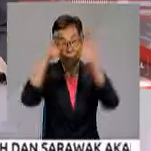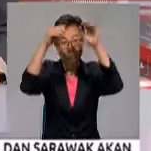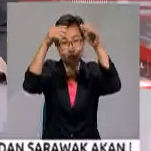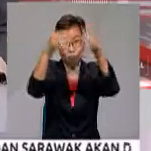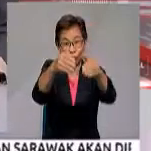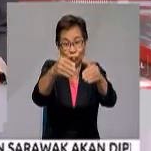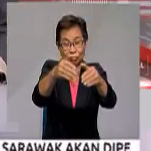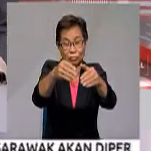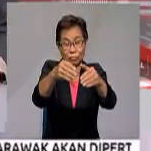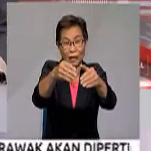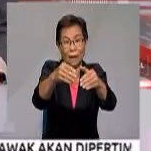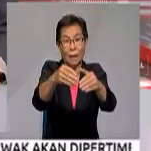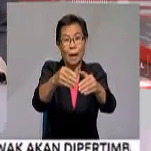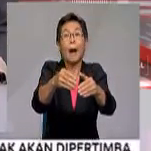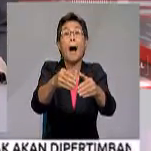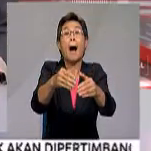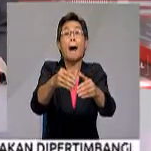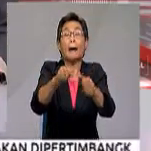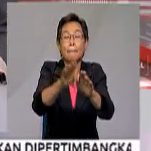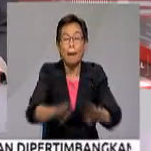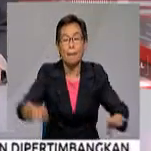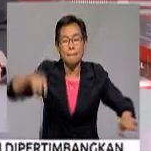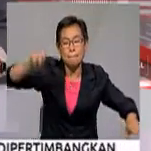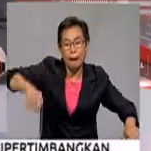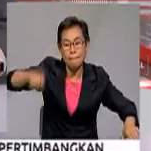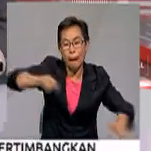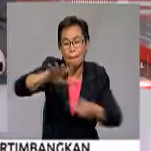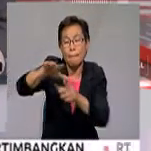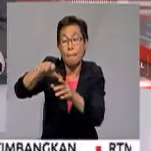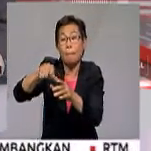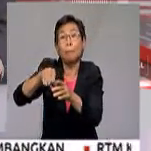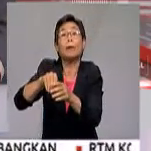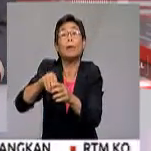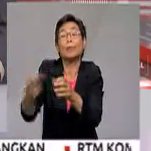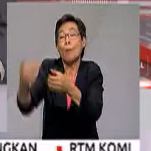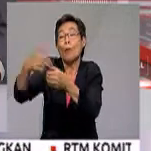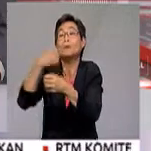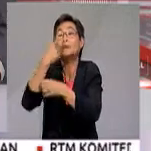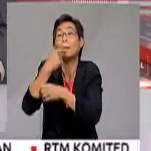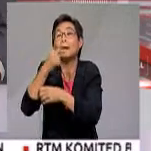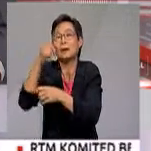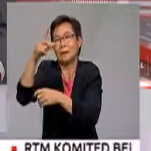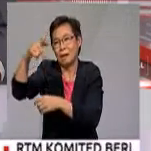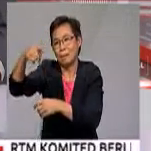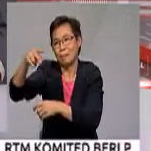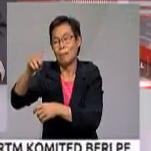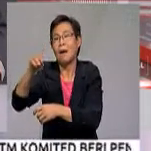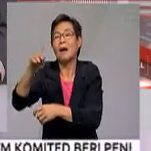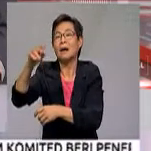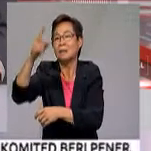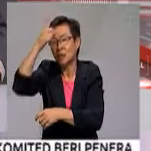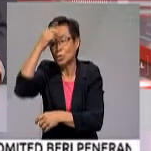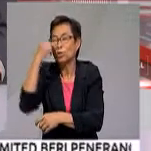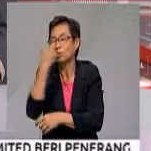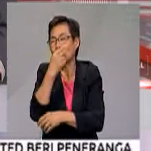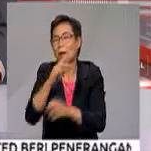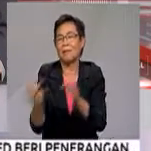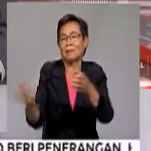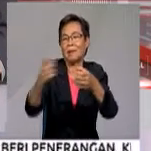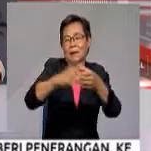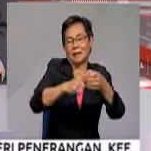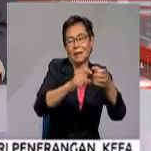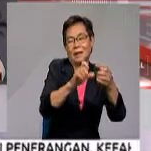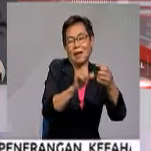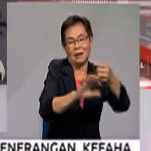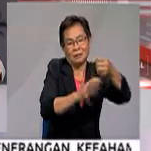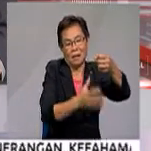Tumpukan pula kepada perkembangan perbicaraan kes melibatkan bekas Perdana Menteri Dato' Sri Najib Tun Razak berkaitan dana SRC International